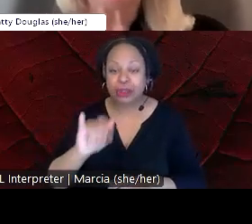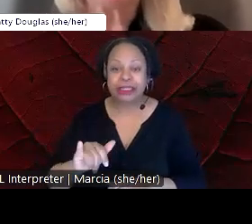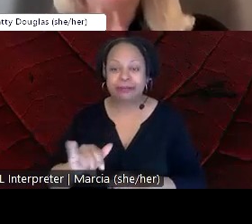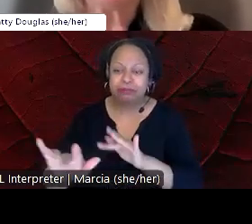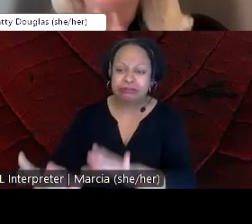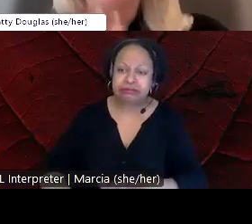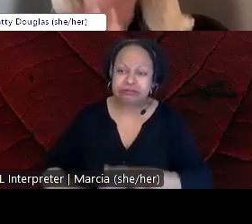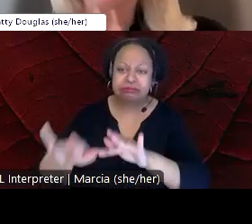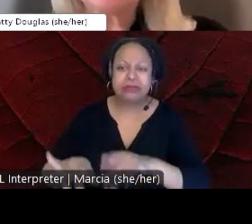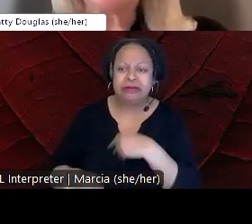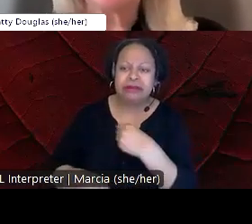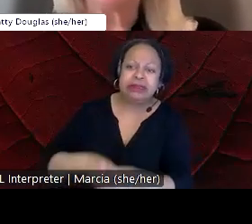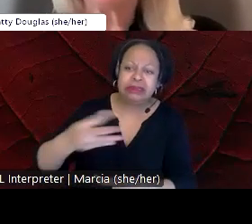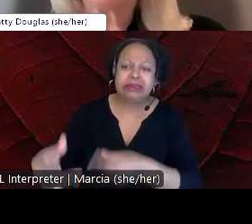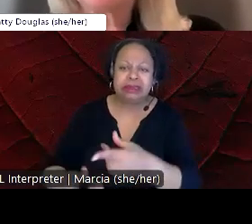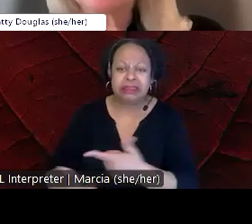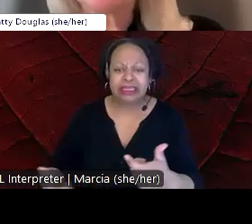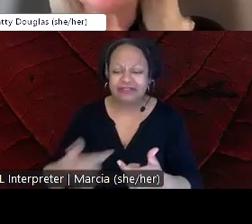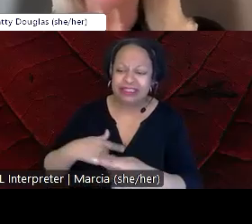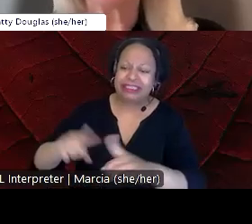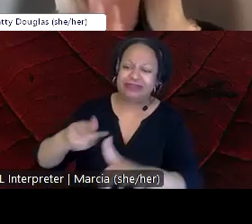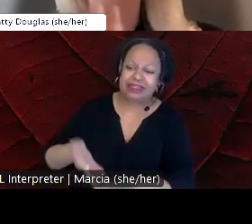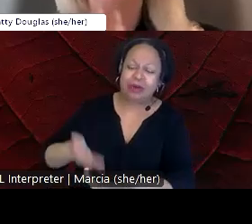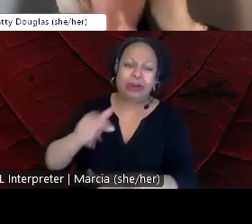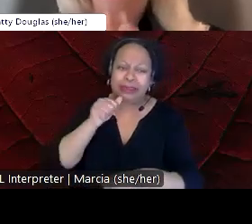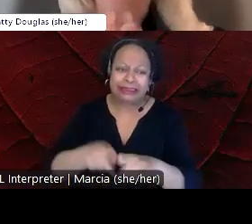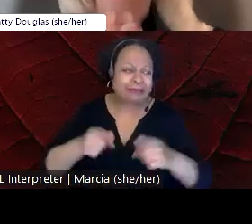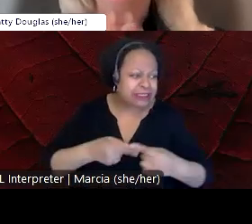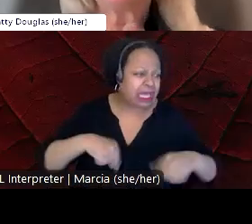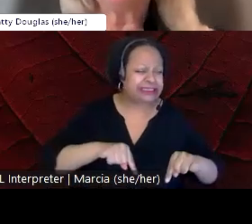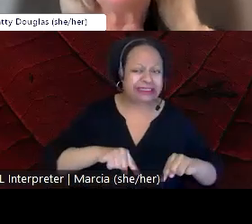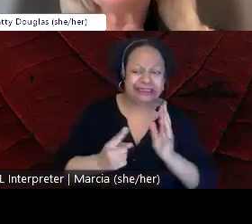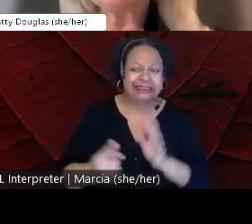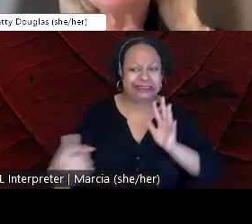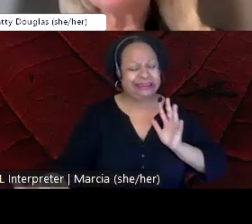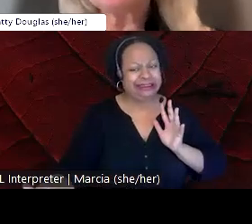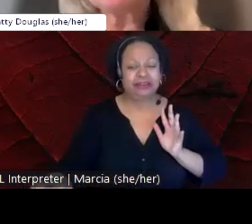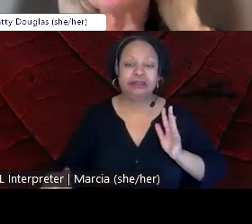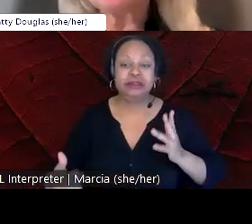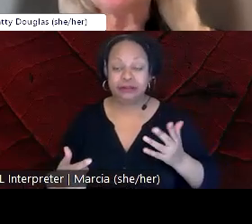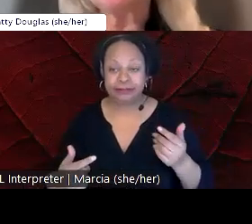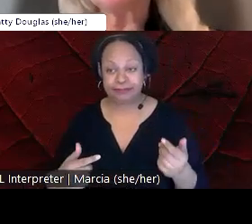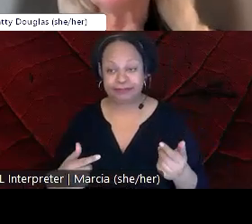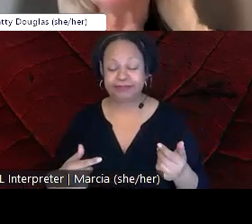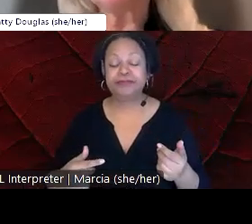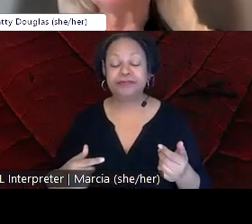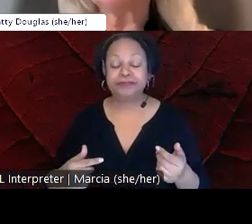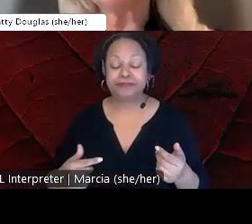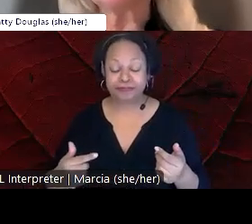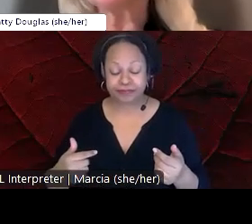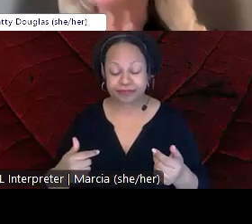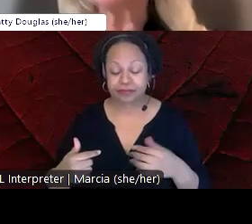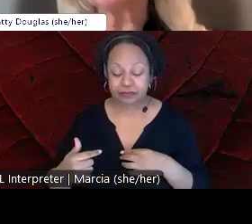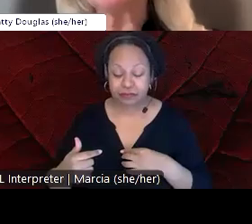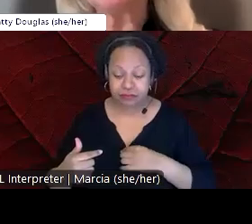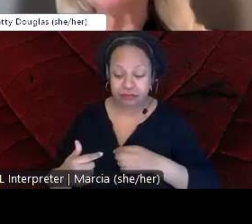pitié ou notre charité, ou ce sont des gens qui sont différents et qui ne sont pas comme nous. Et je suis